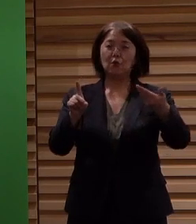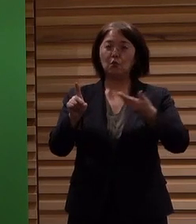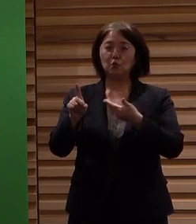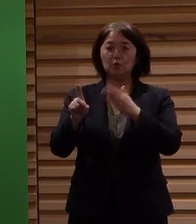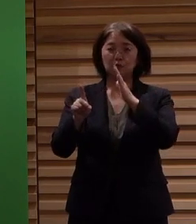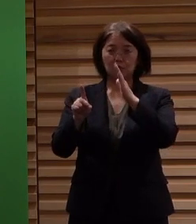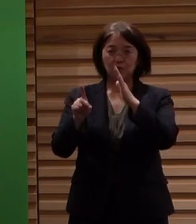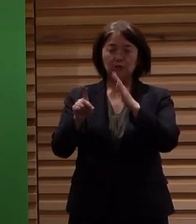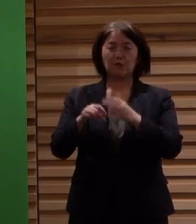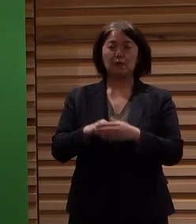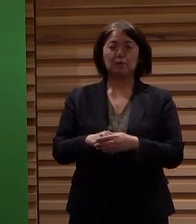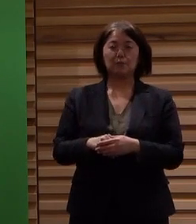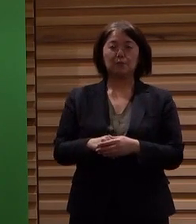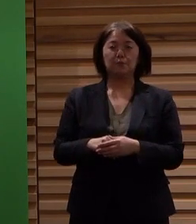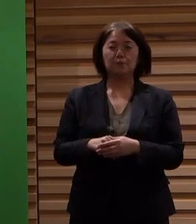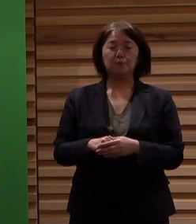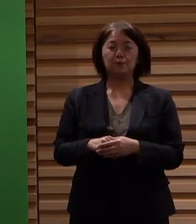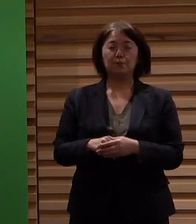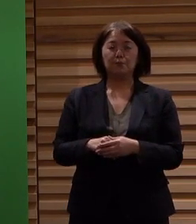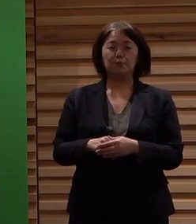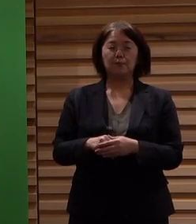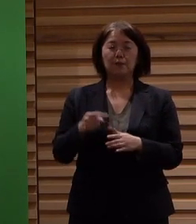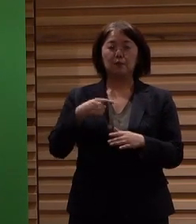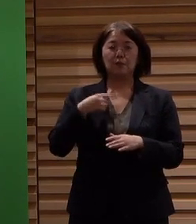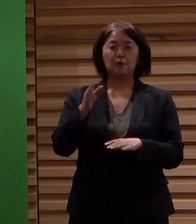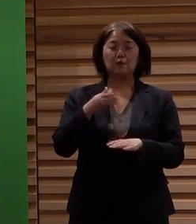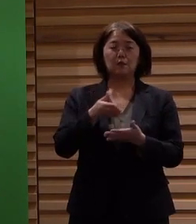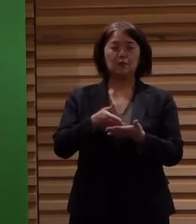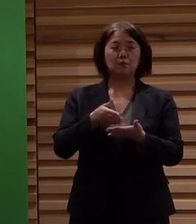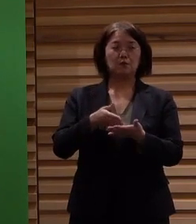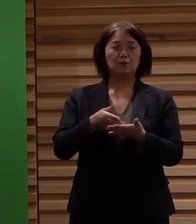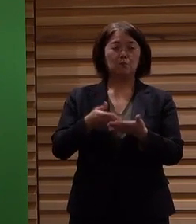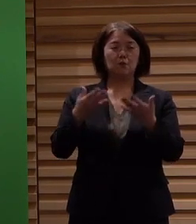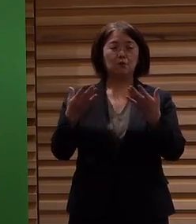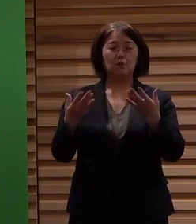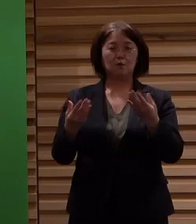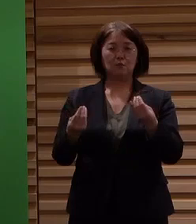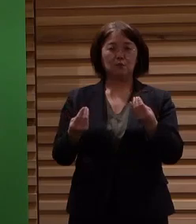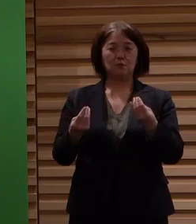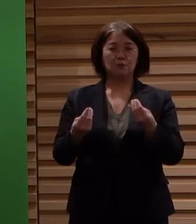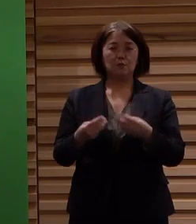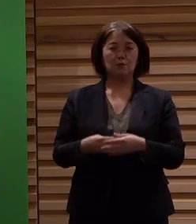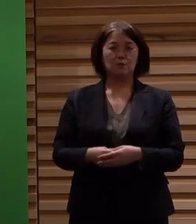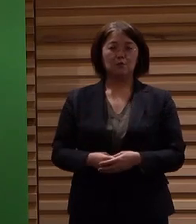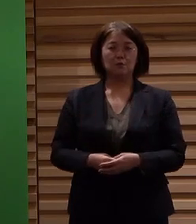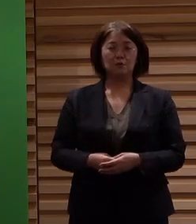問い合わせいただければと思います。冒頭、私からは以上となります。